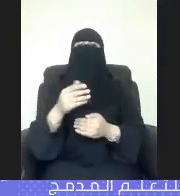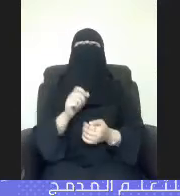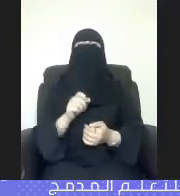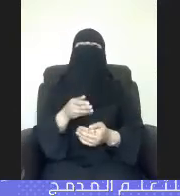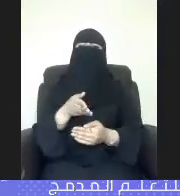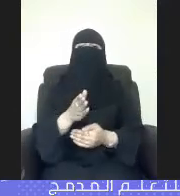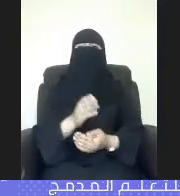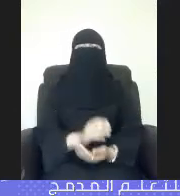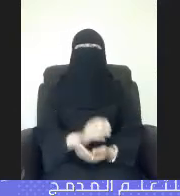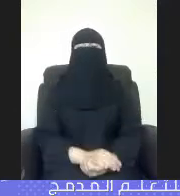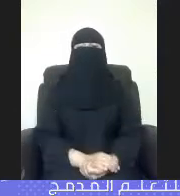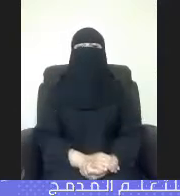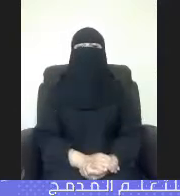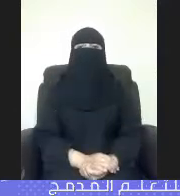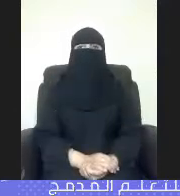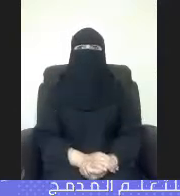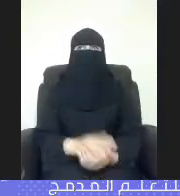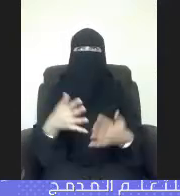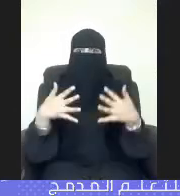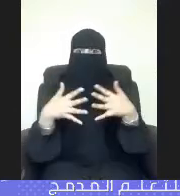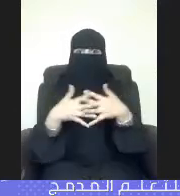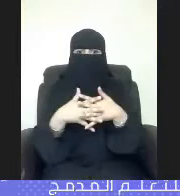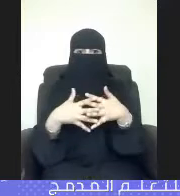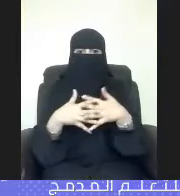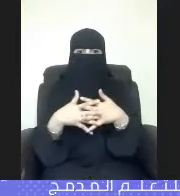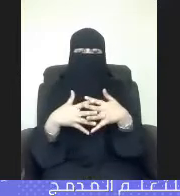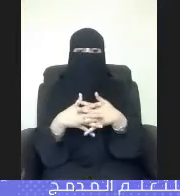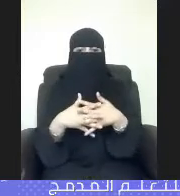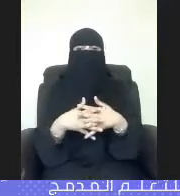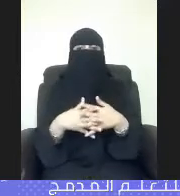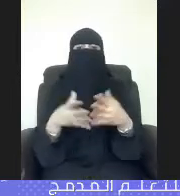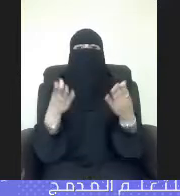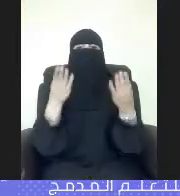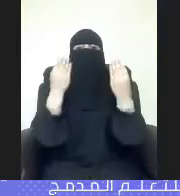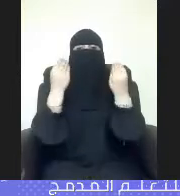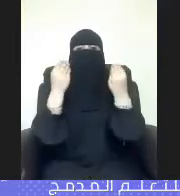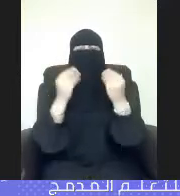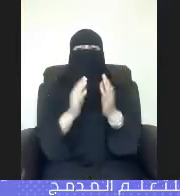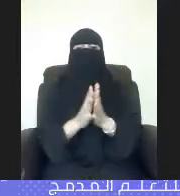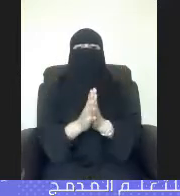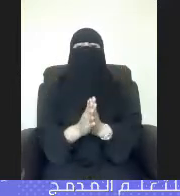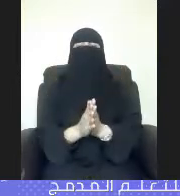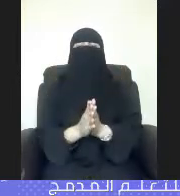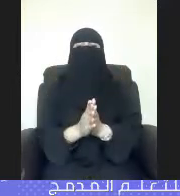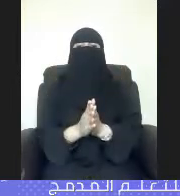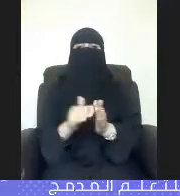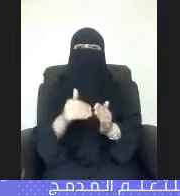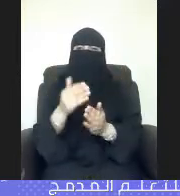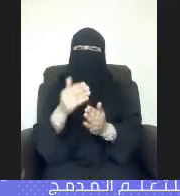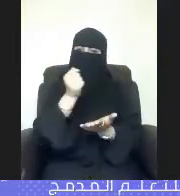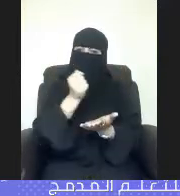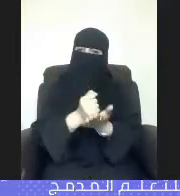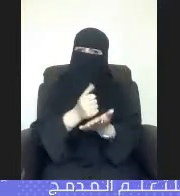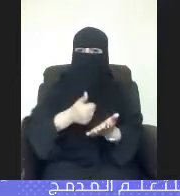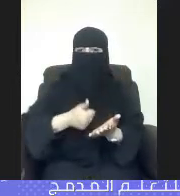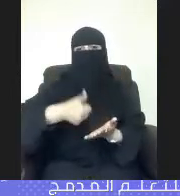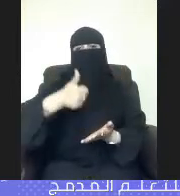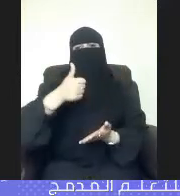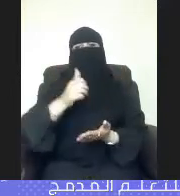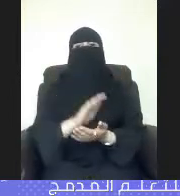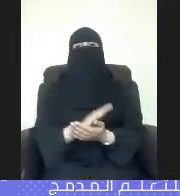التعلم وخيار قوي وفعال في إنجاح التعلم وجودة نواتجه، جاءت فكرة هذا